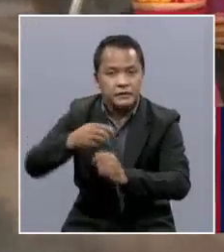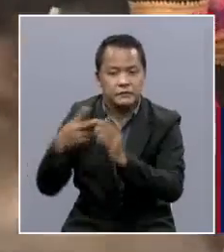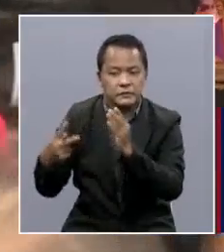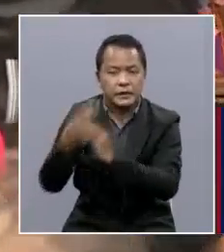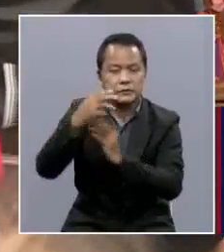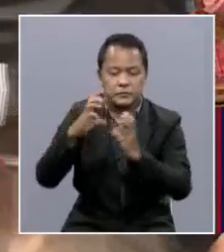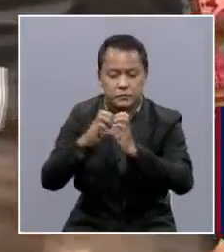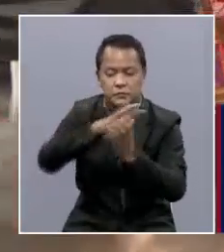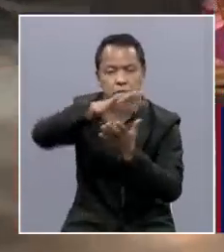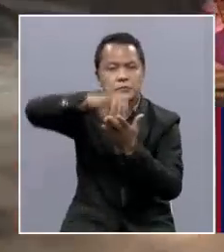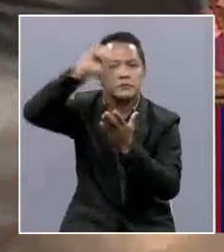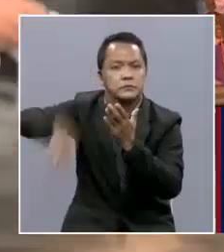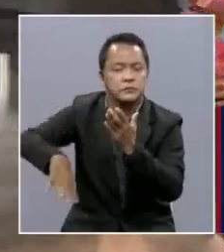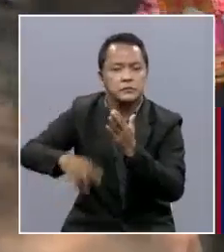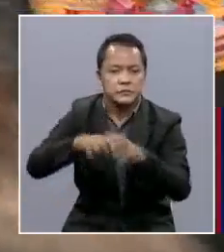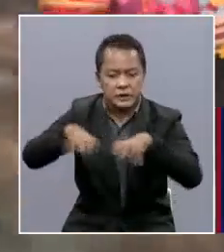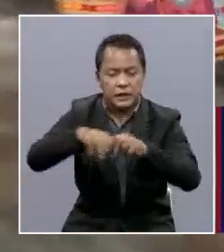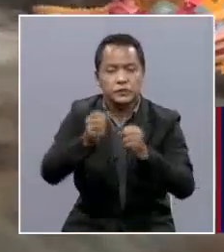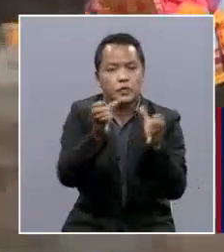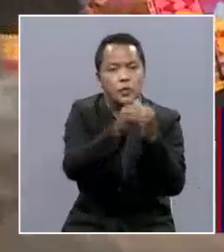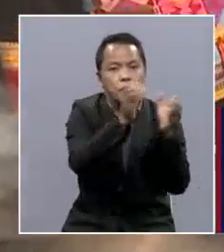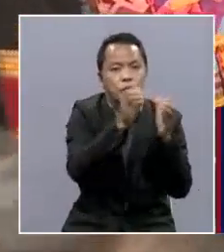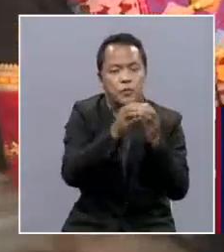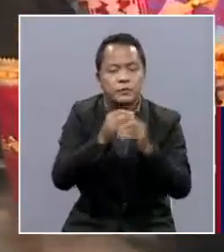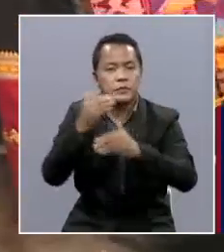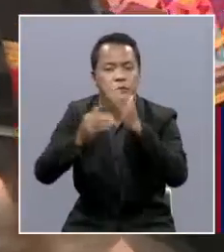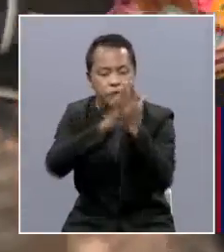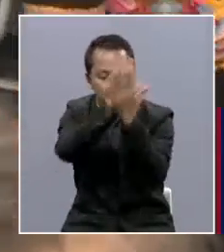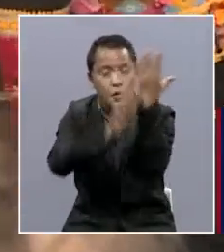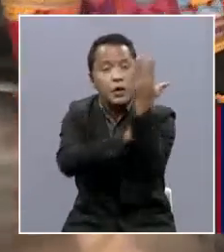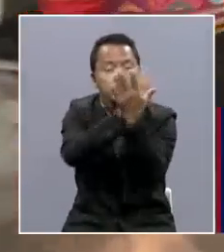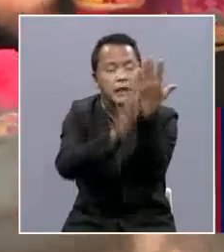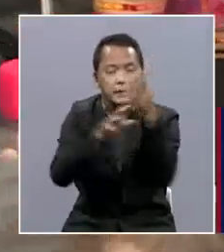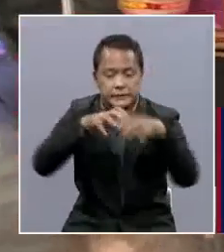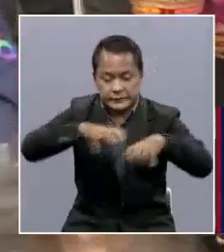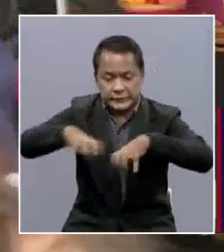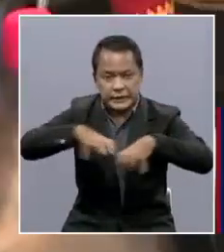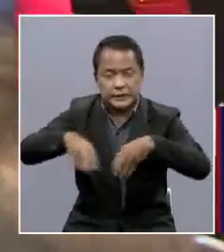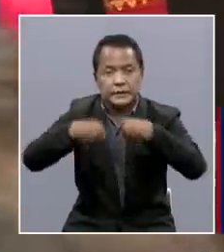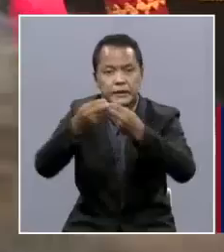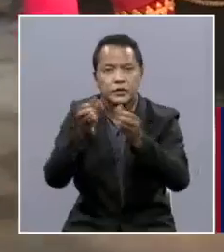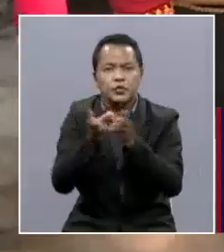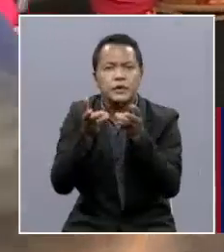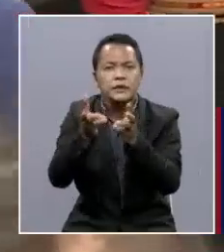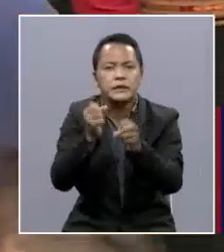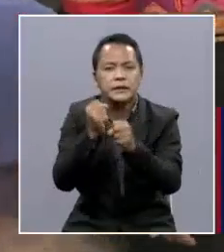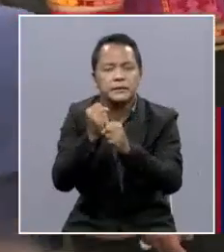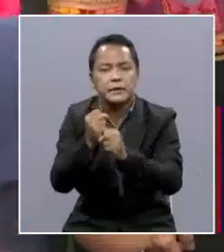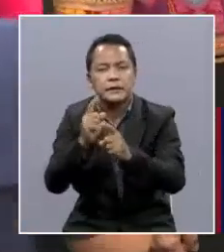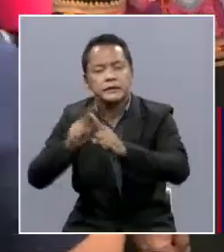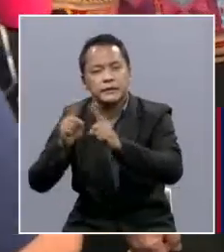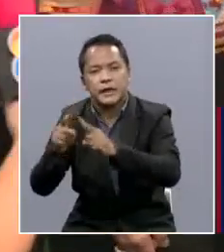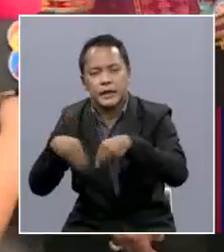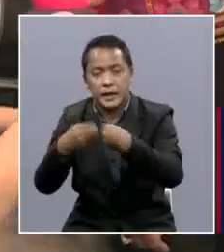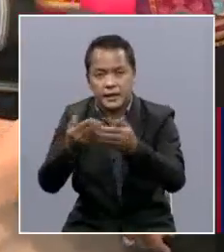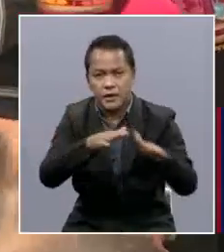ภูมิใจไทยดังนั้นปฏิบัติการของ 2แม่ทัพใหญ่ที่เตรียมเดินสายทั่วไทยก็เลยจัดเต็มฮะทั้งกลยุทธ์แอร์วอลล์กราววอ